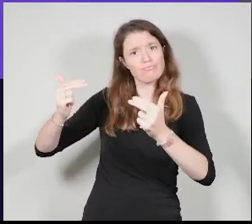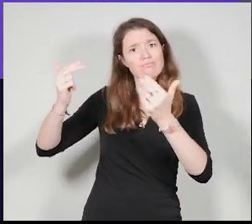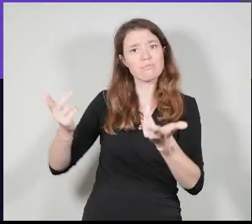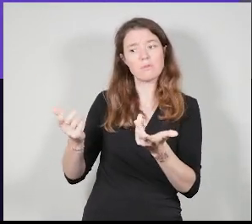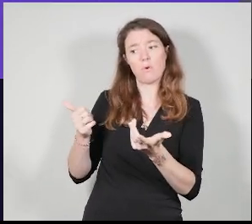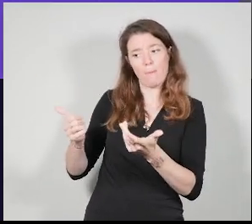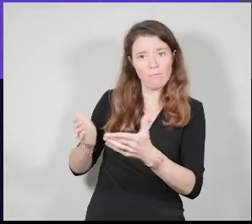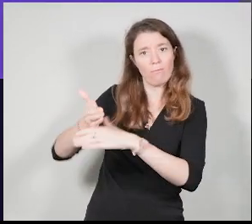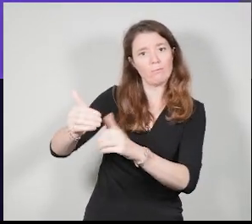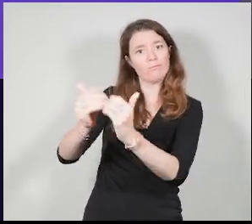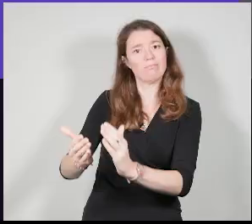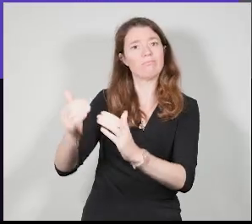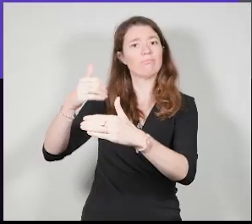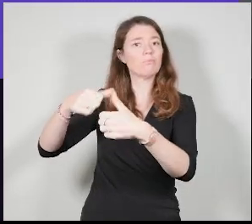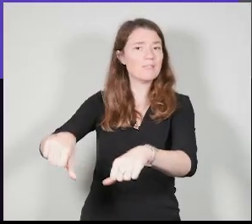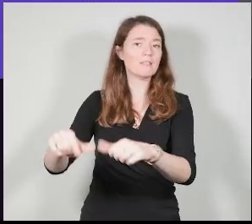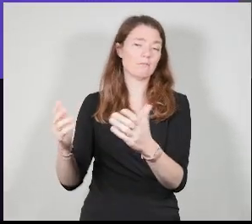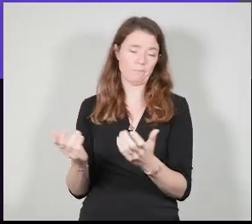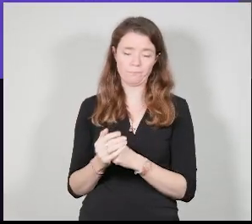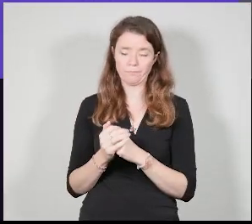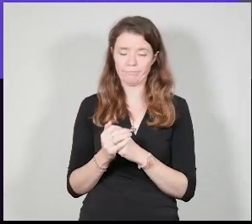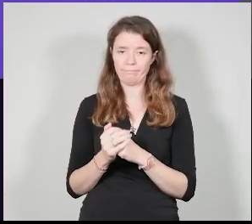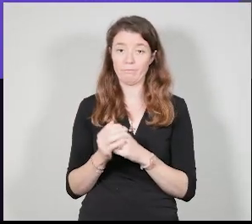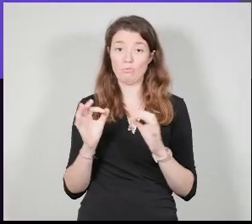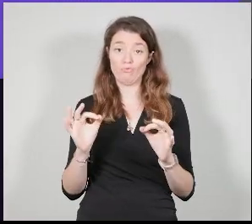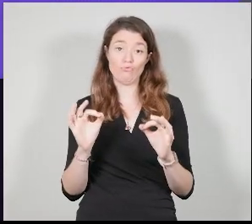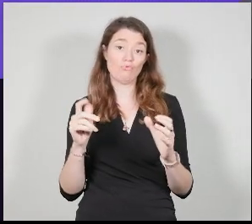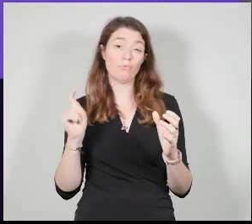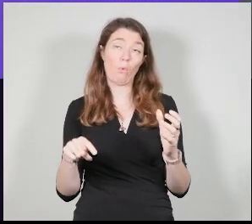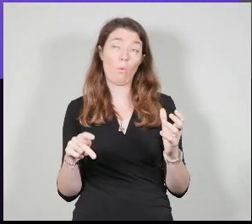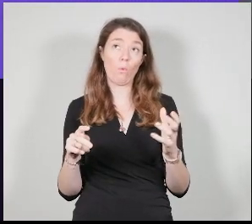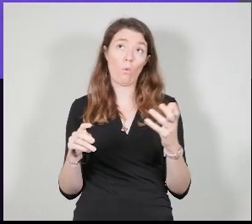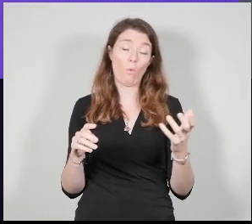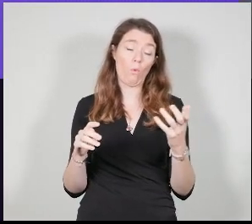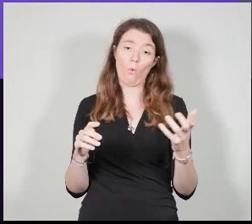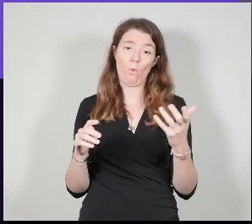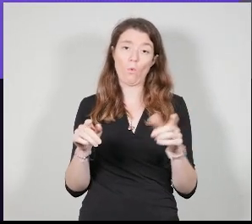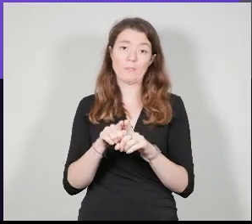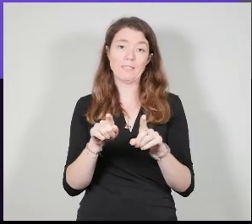dans l'aide à domicile. Et donc, ça implique aussi, je finirais sur ça, de